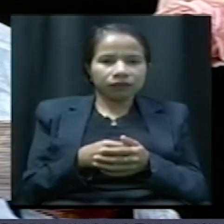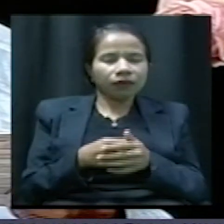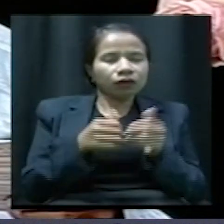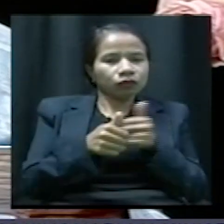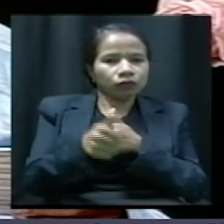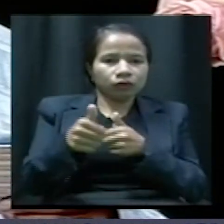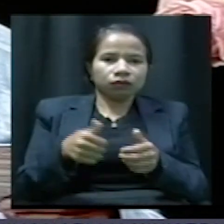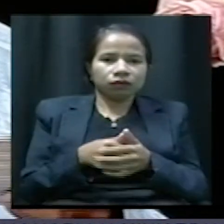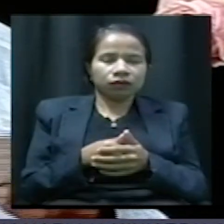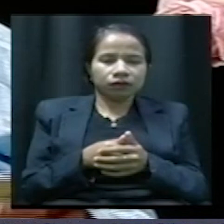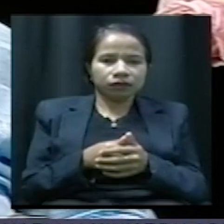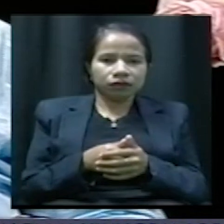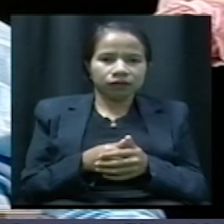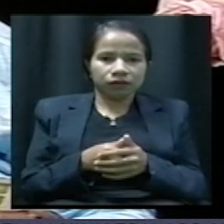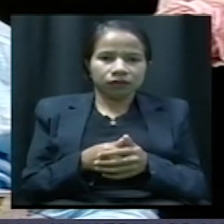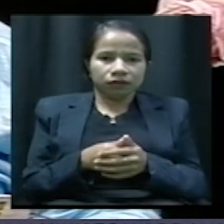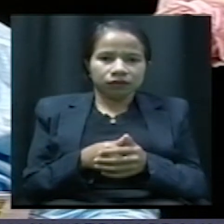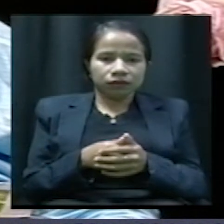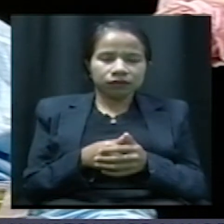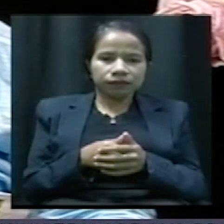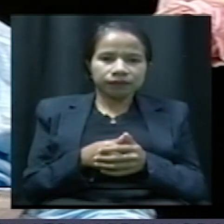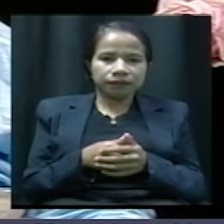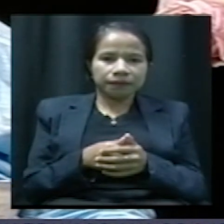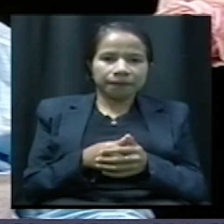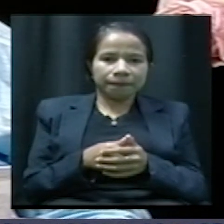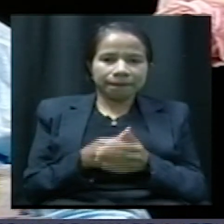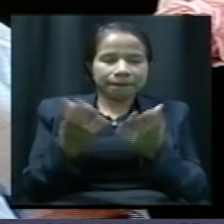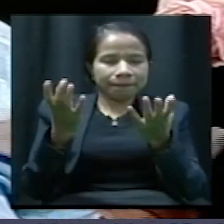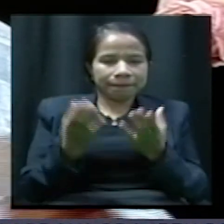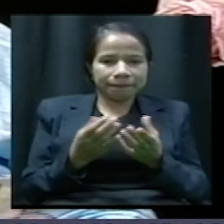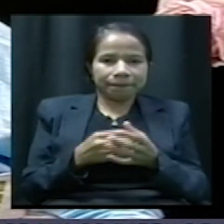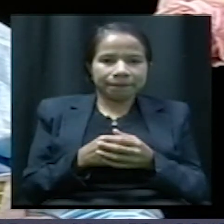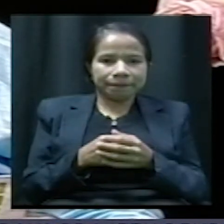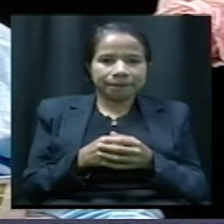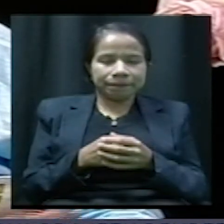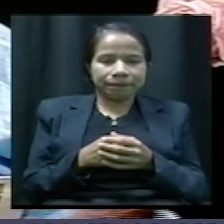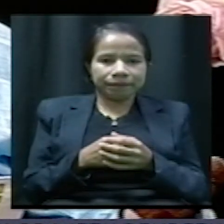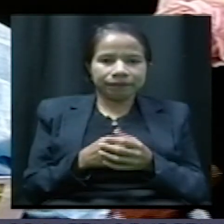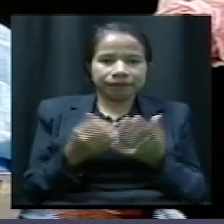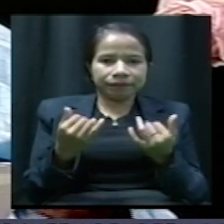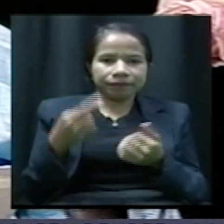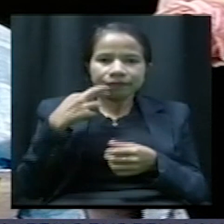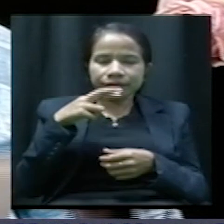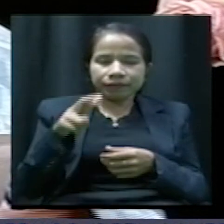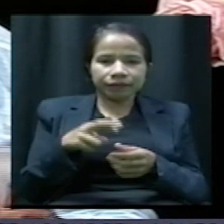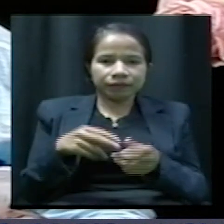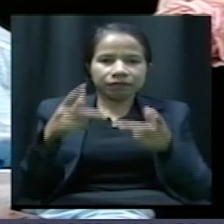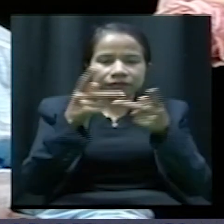tudu ni sianya sianya ni sidare depois sian sang ohin rekomendasinya